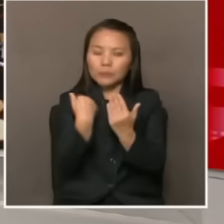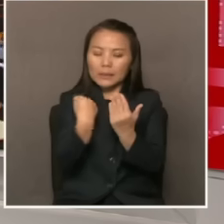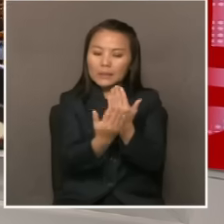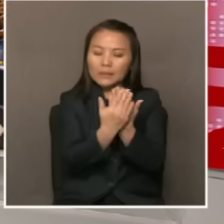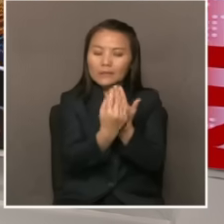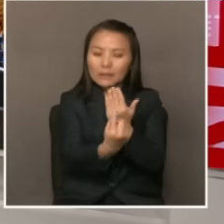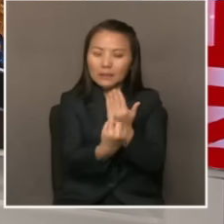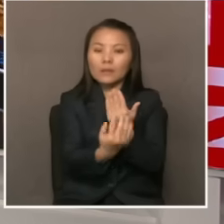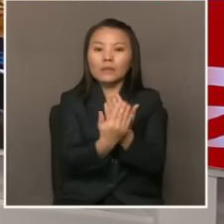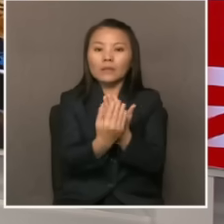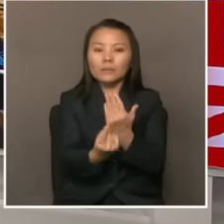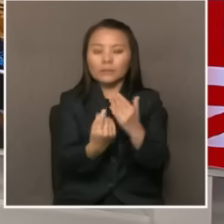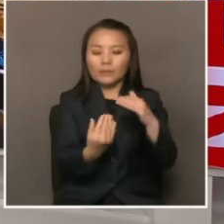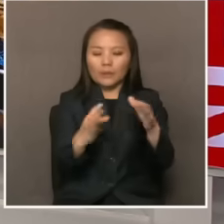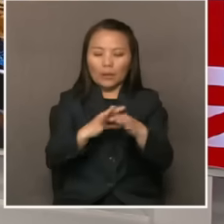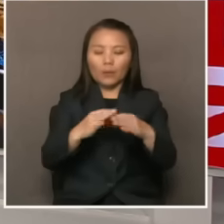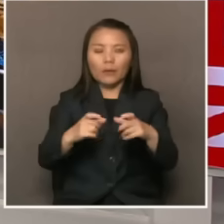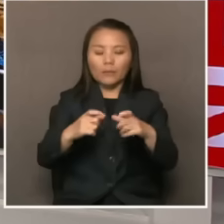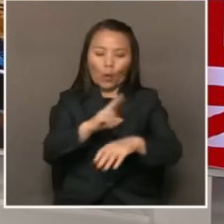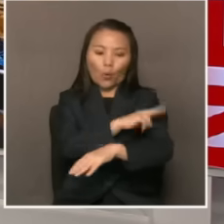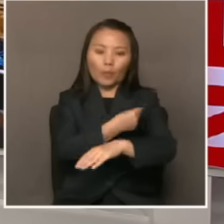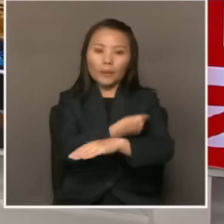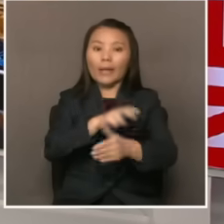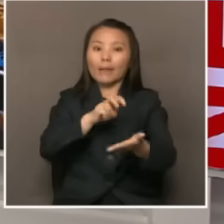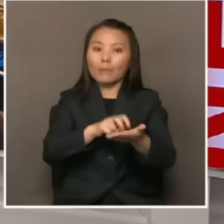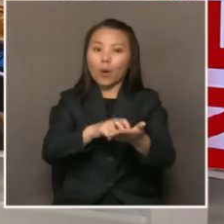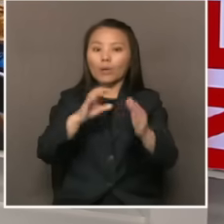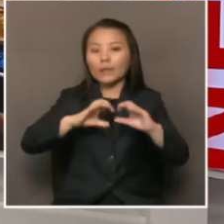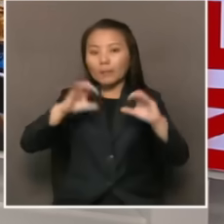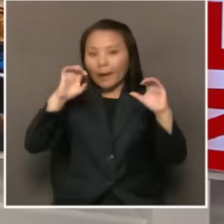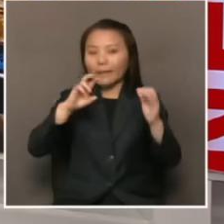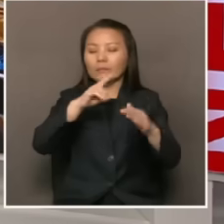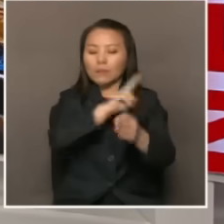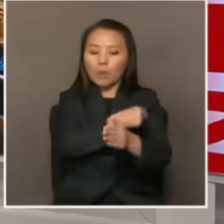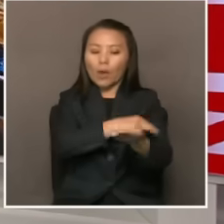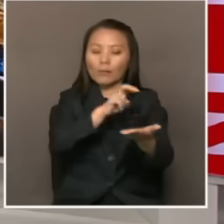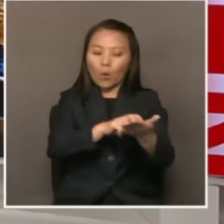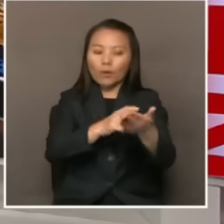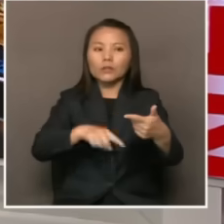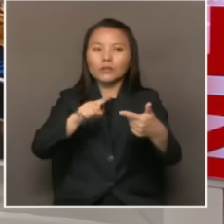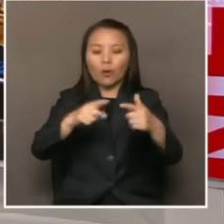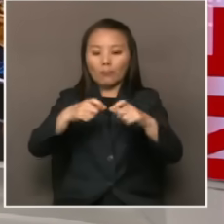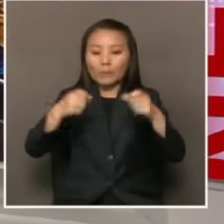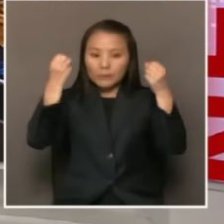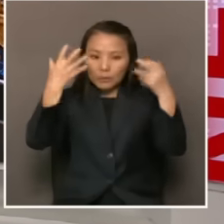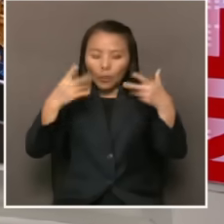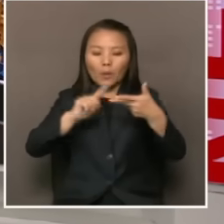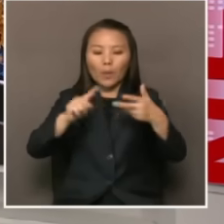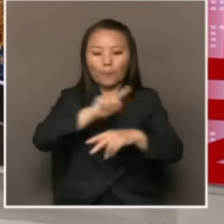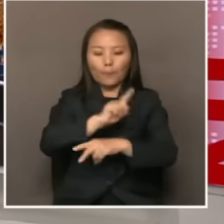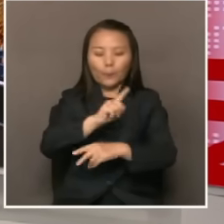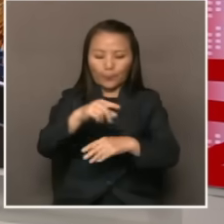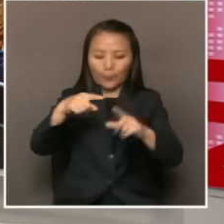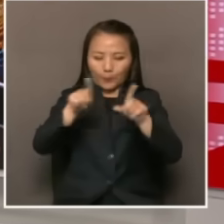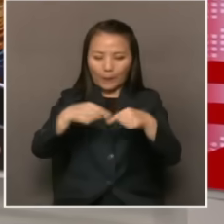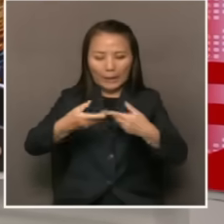ก็คือเอกสารรับรองความพิการจากโรงพยาบาลของรัฐสำเนาบัตรประชาชนสูติบัตรนะคะสำเนาทะเบียนบ้าน